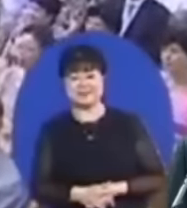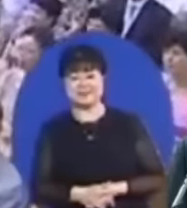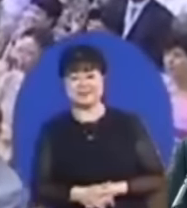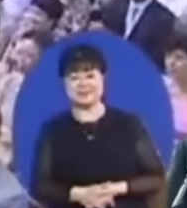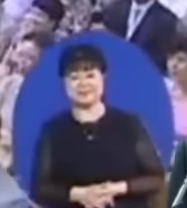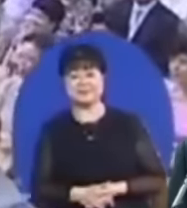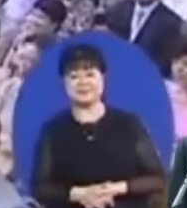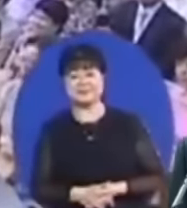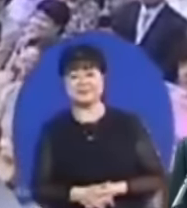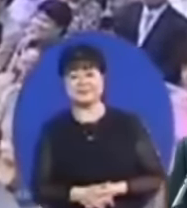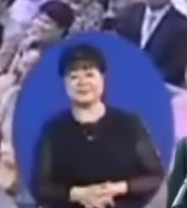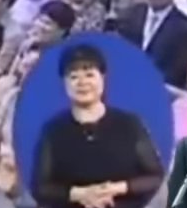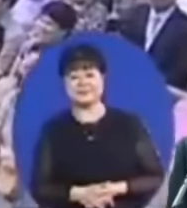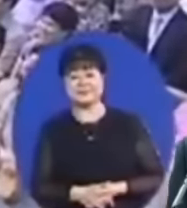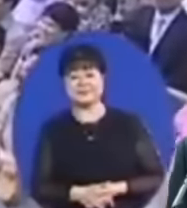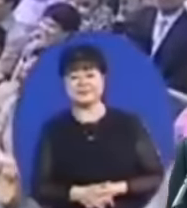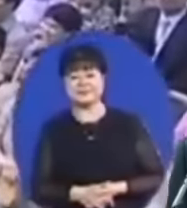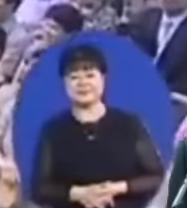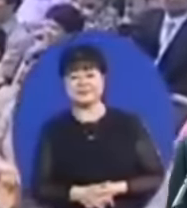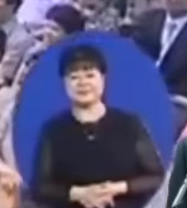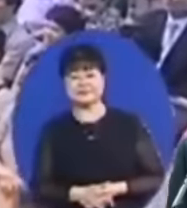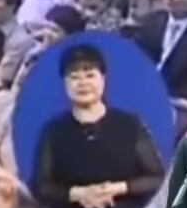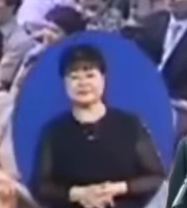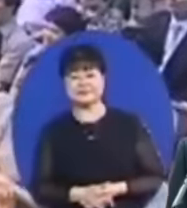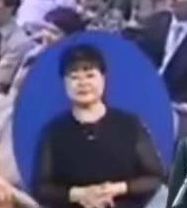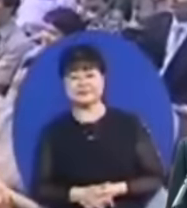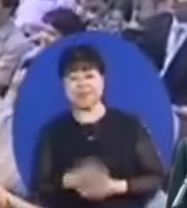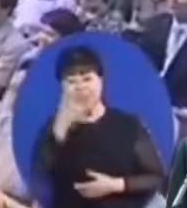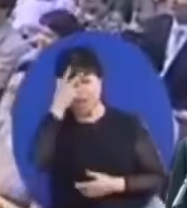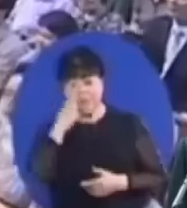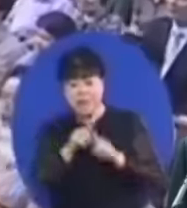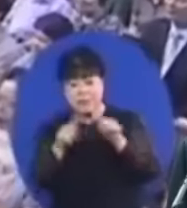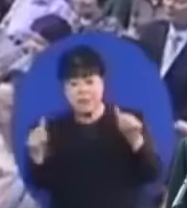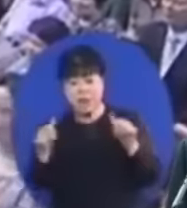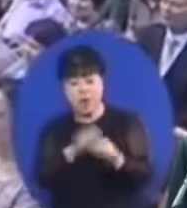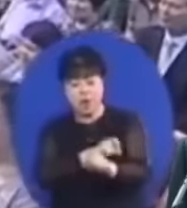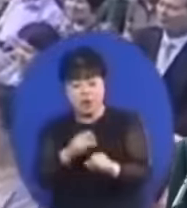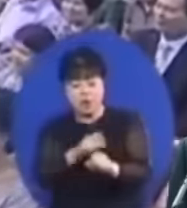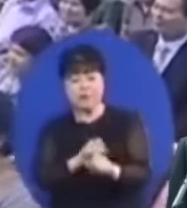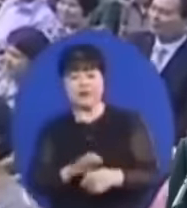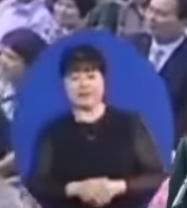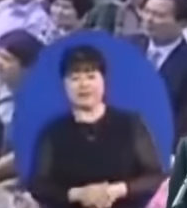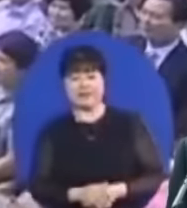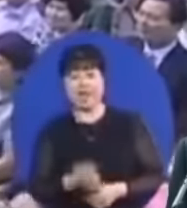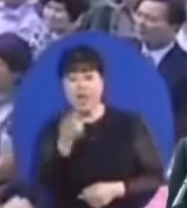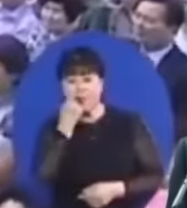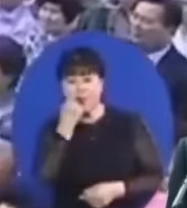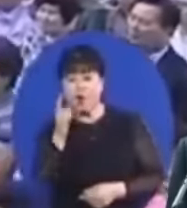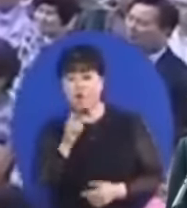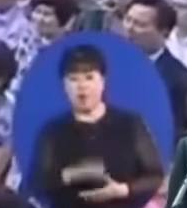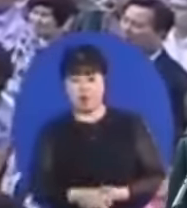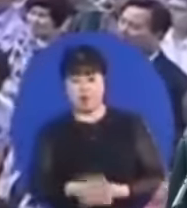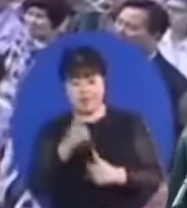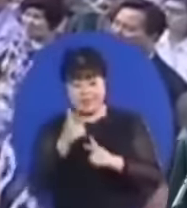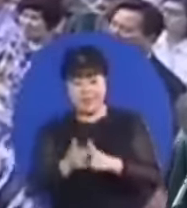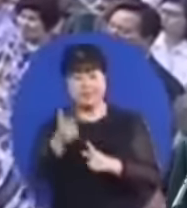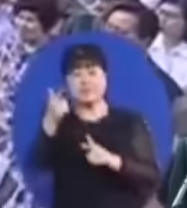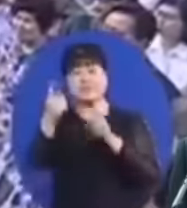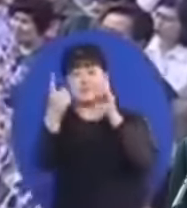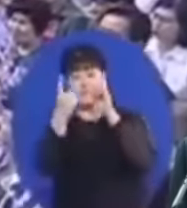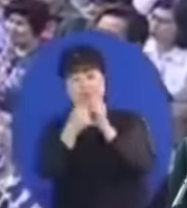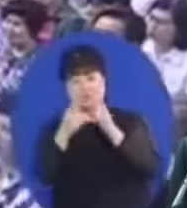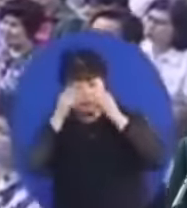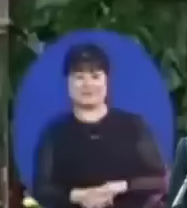이 바디메오의 또 특별히 우리 바디메오의 배울 것들은 그가 예수님을 만나서 눈을 떴지 않습니까?